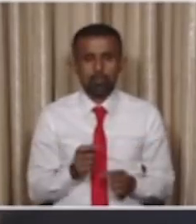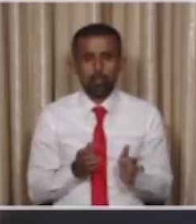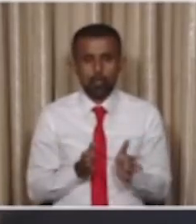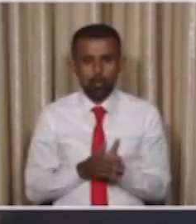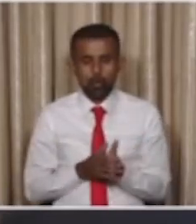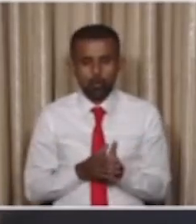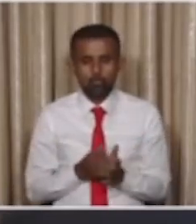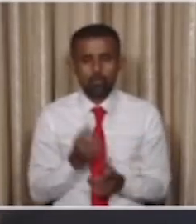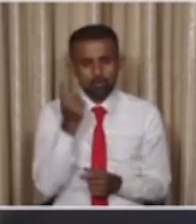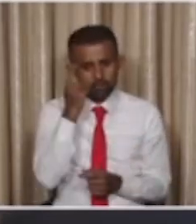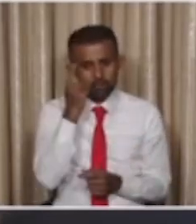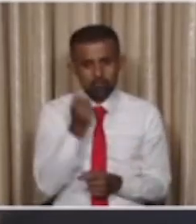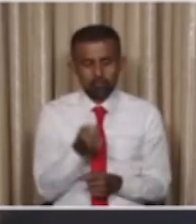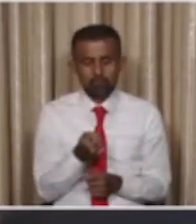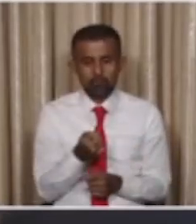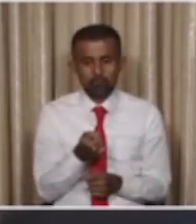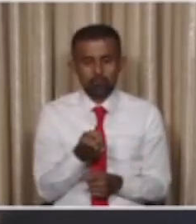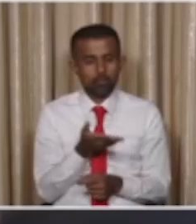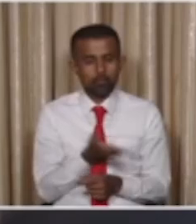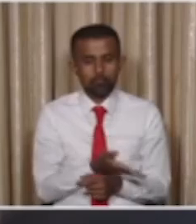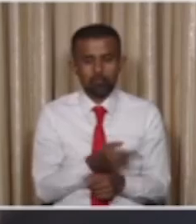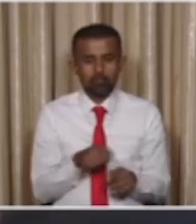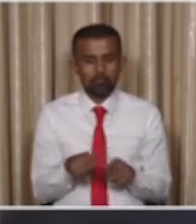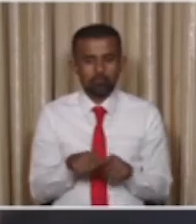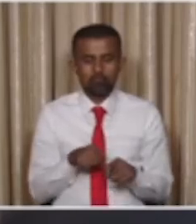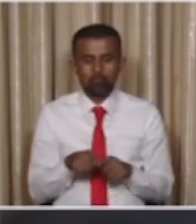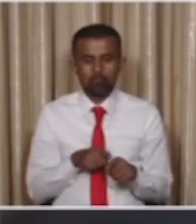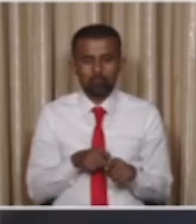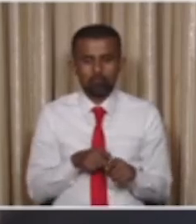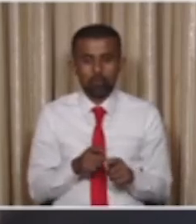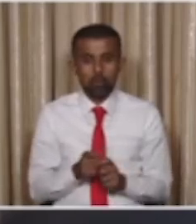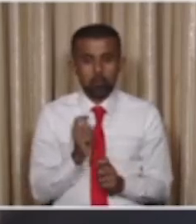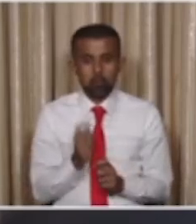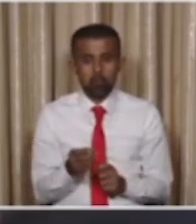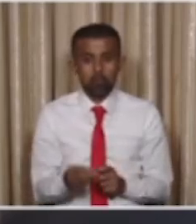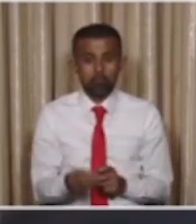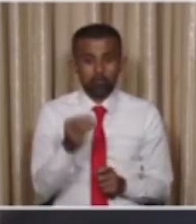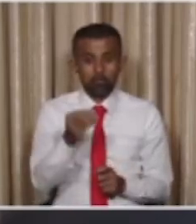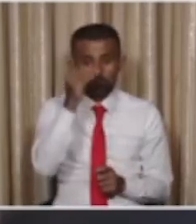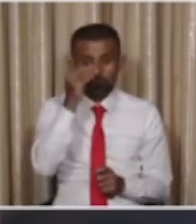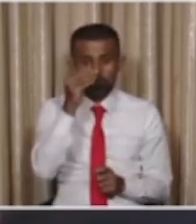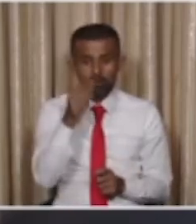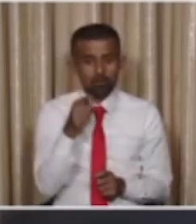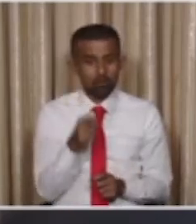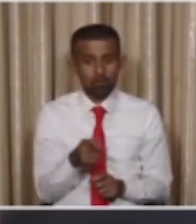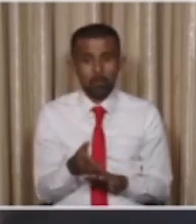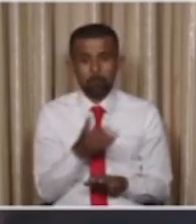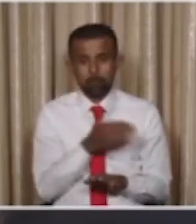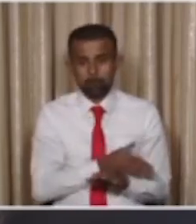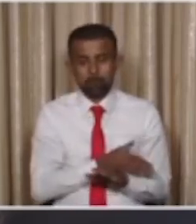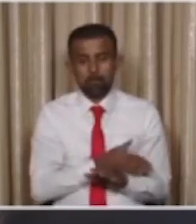the salary increases and public sentiment more effectively. කියලා එක බෝල්ඩ් අකුරෙන් තියලා තියෙනවා. ඒ කියන්නේ අත